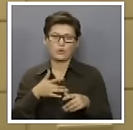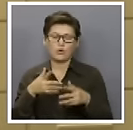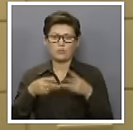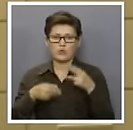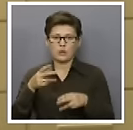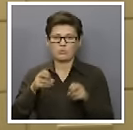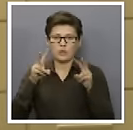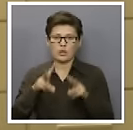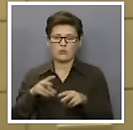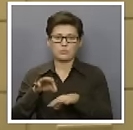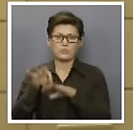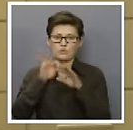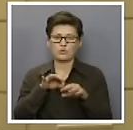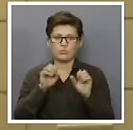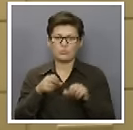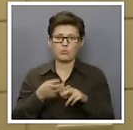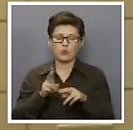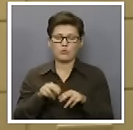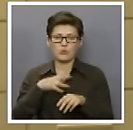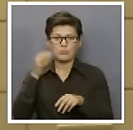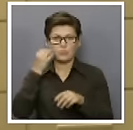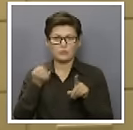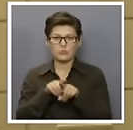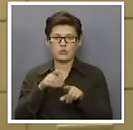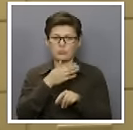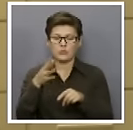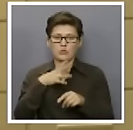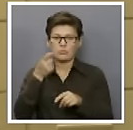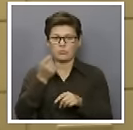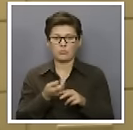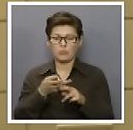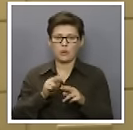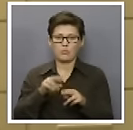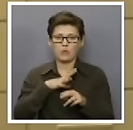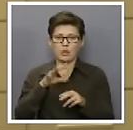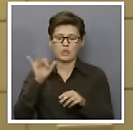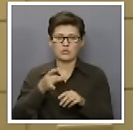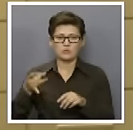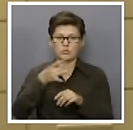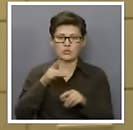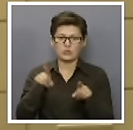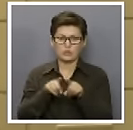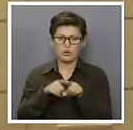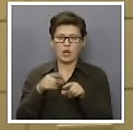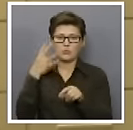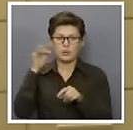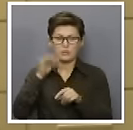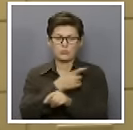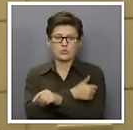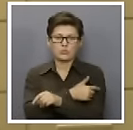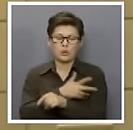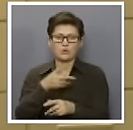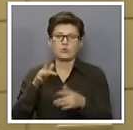жасауға арнай ат артып келеді. Өйткені сапасы бірдей болғанымен бізде құны төмен. Сонымен жалпы республикада, соның ішінде Алматыда